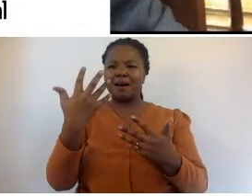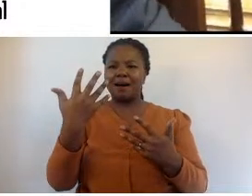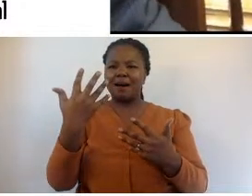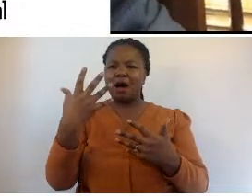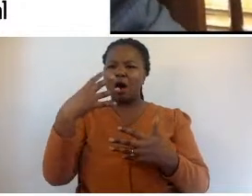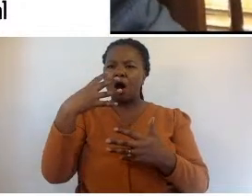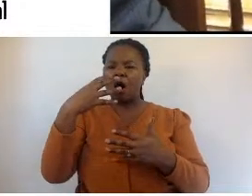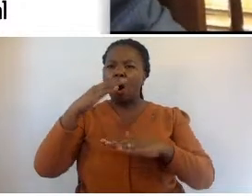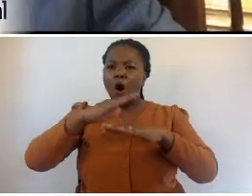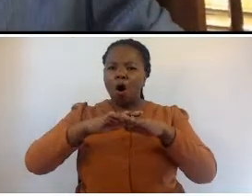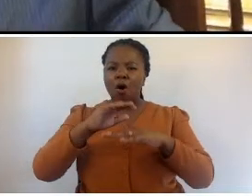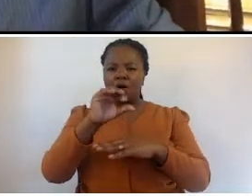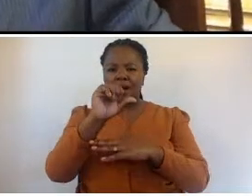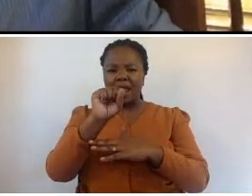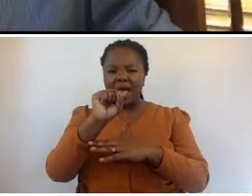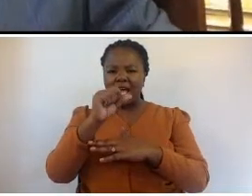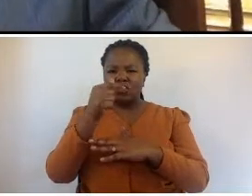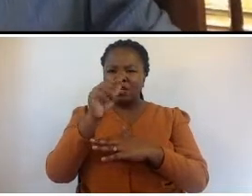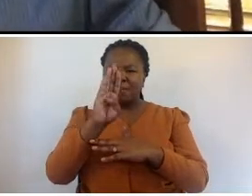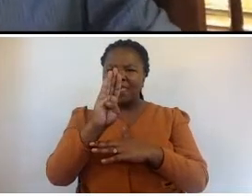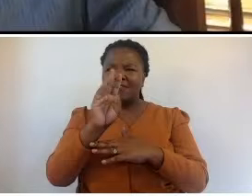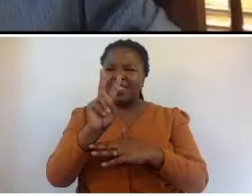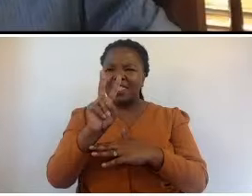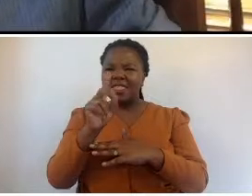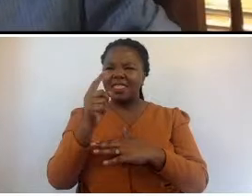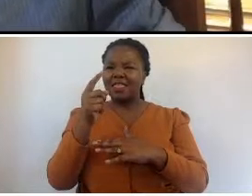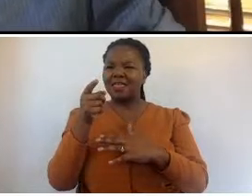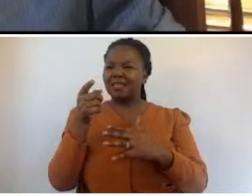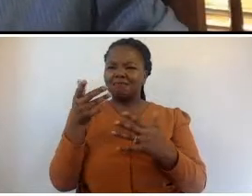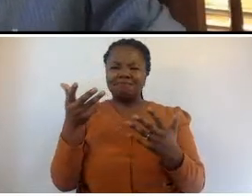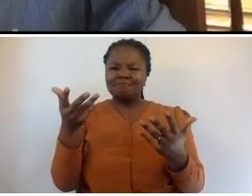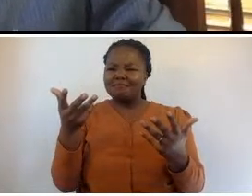ou par l'expérience du déplacement?